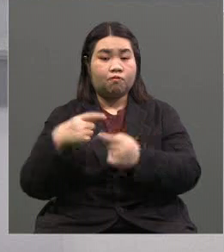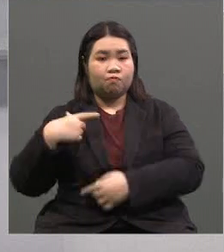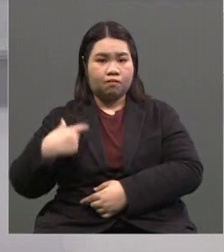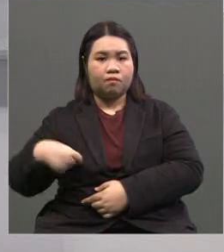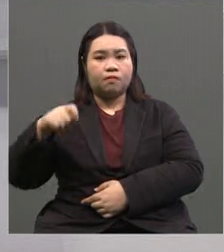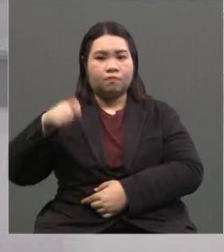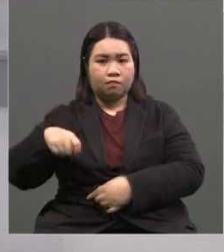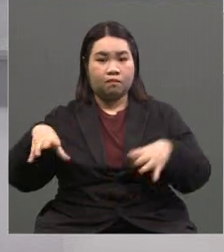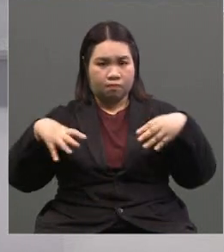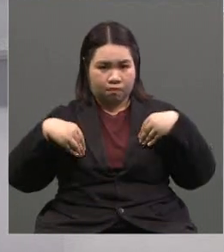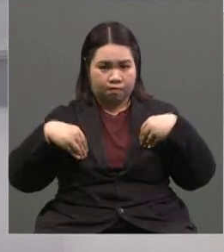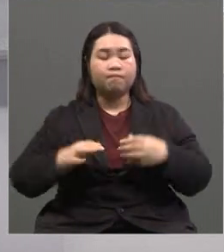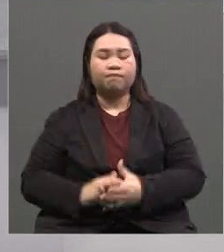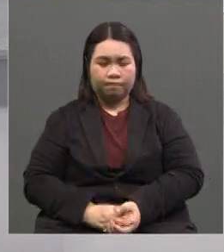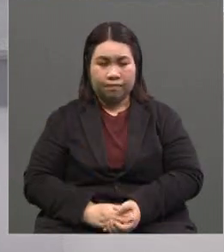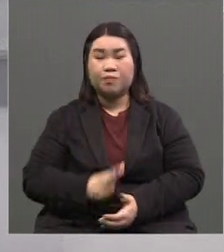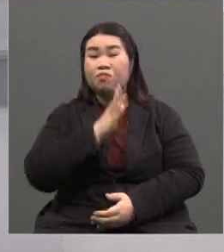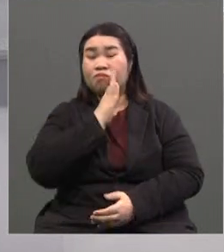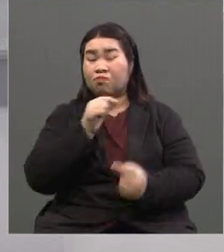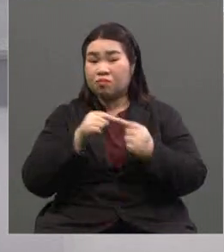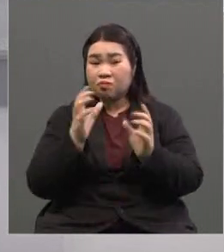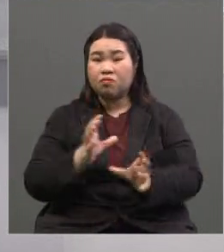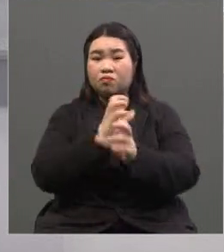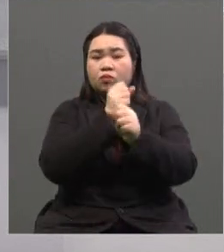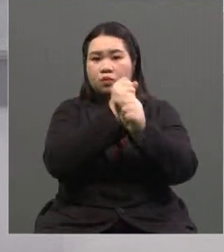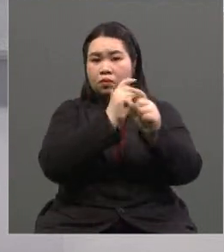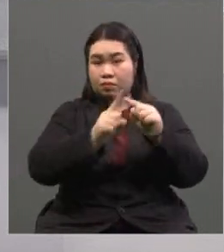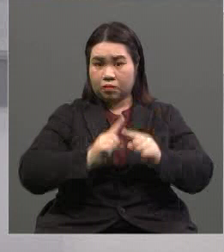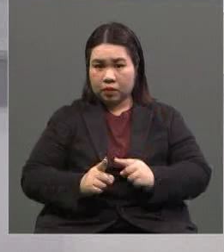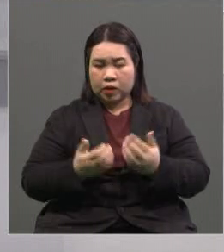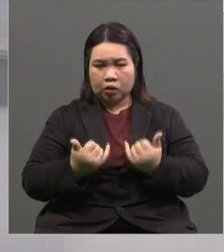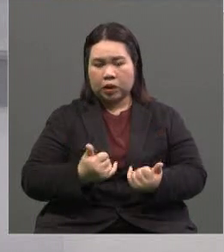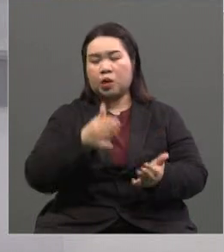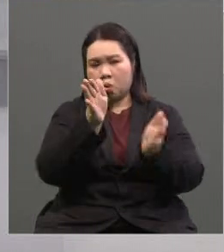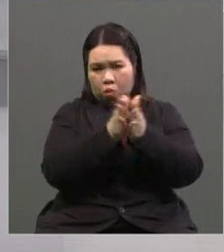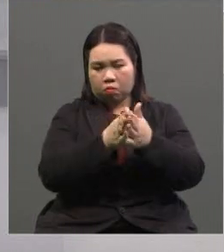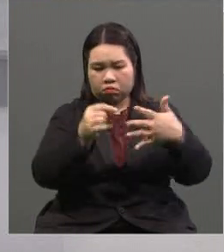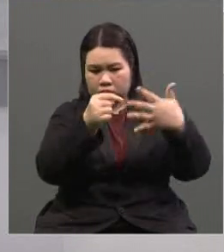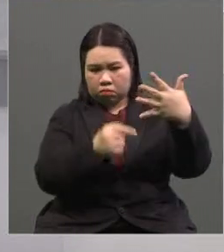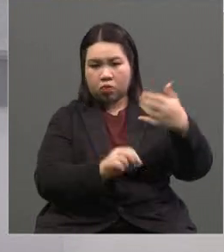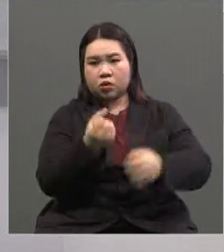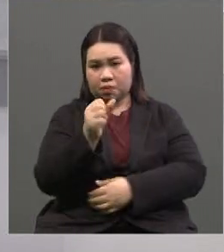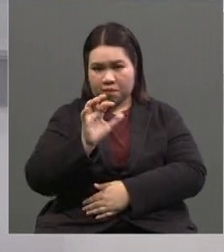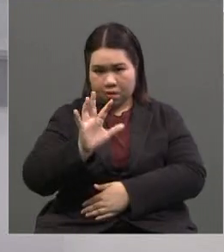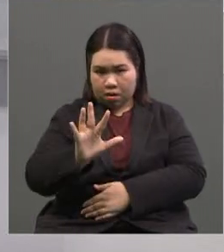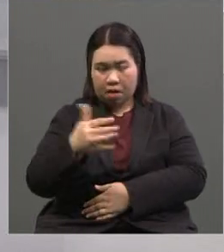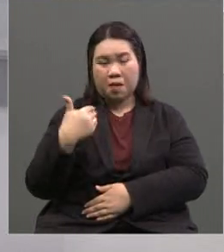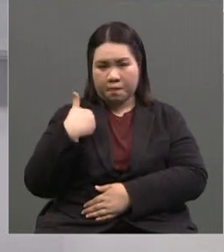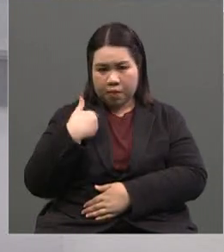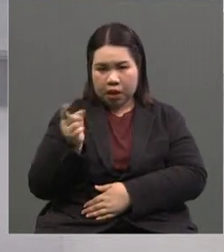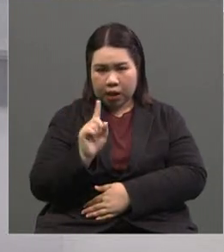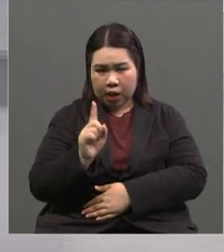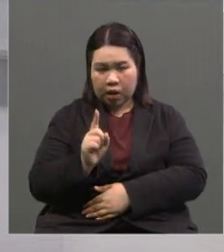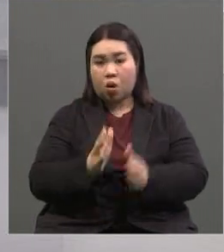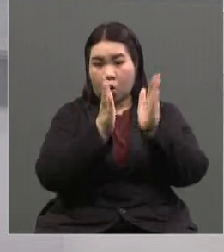ทีนี้ถ้าจะสรุปคดีจริงๆของแอมไซยาไนด์เนี่ยล่าสุดณขณะนี้มีทั้งหมด15คดีนะคะก็คือจะแบ่งเป็นกรณีการเสีย